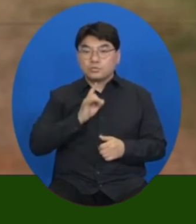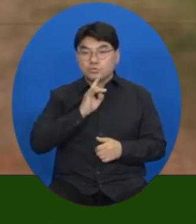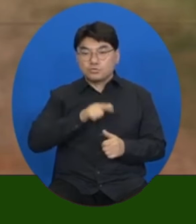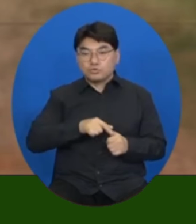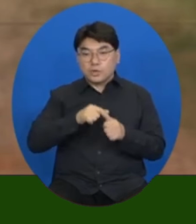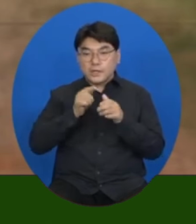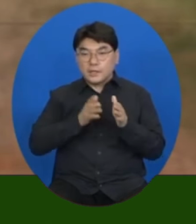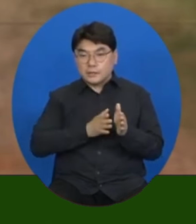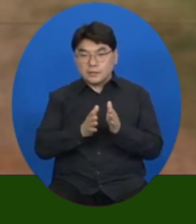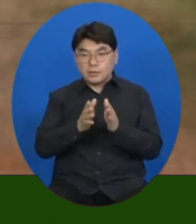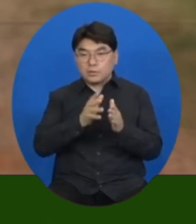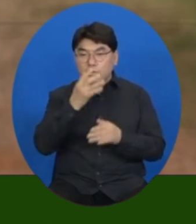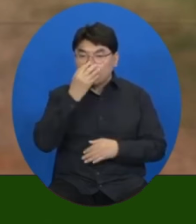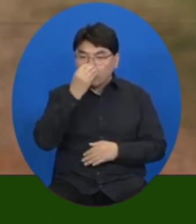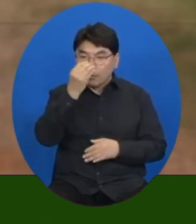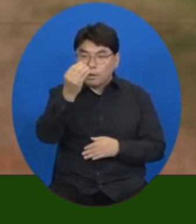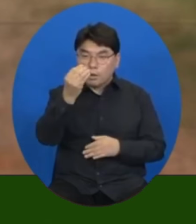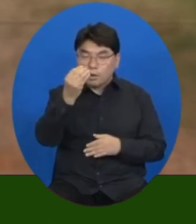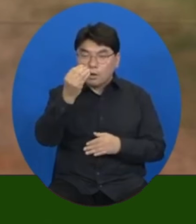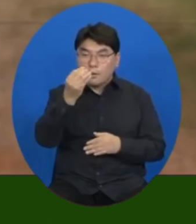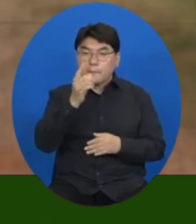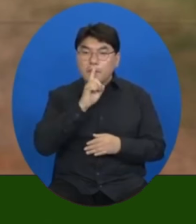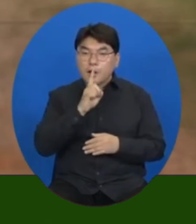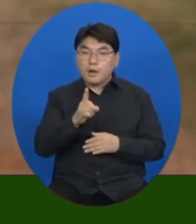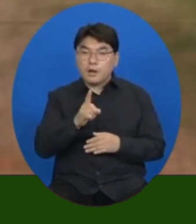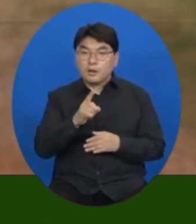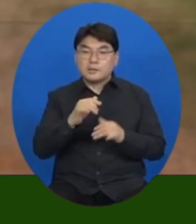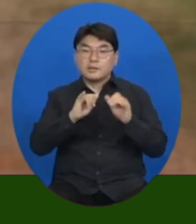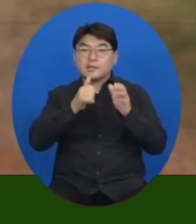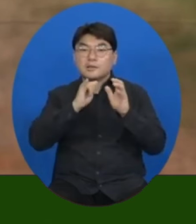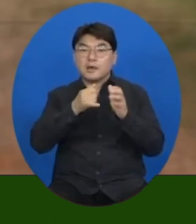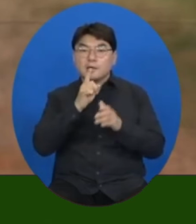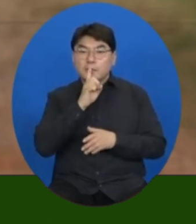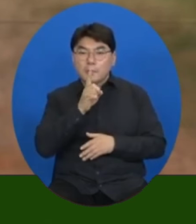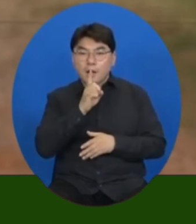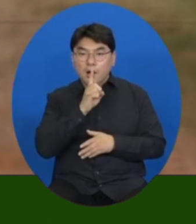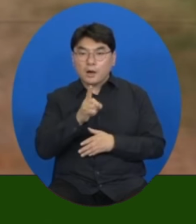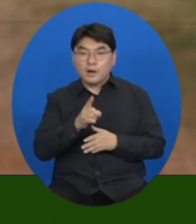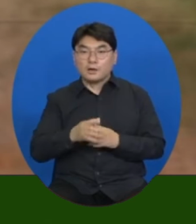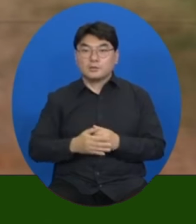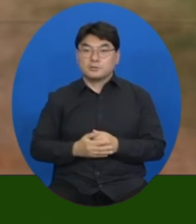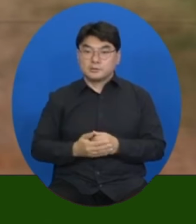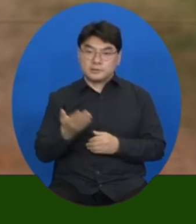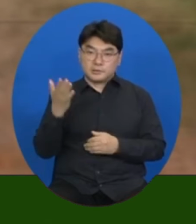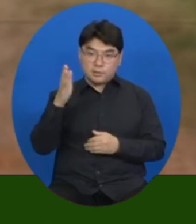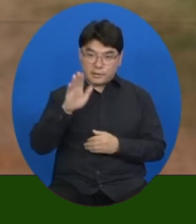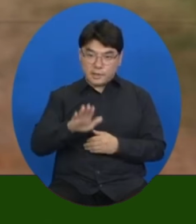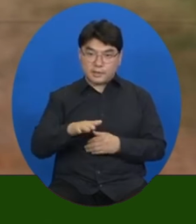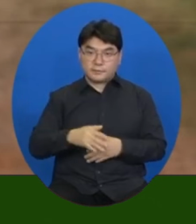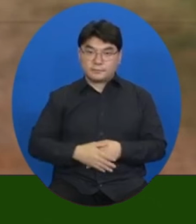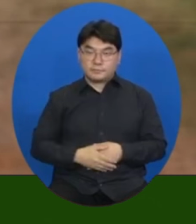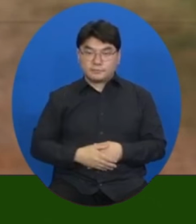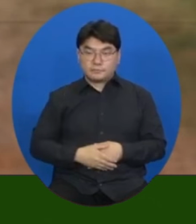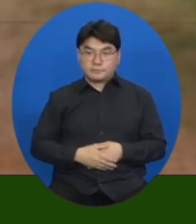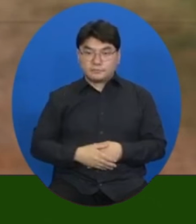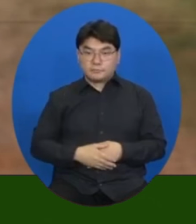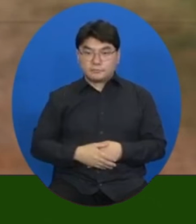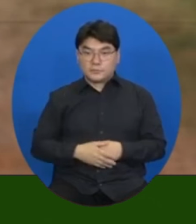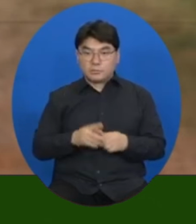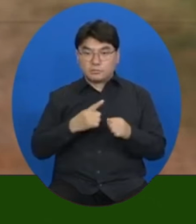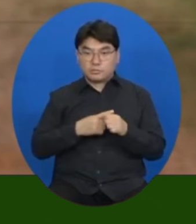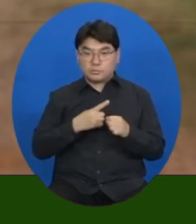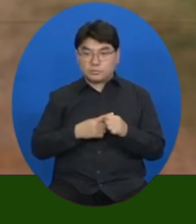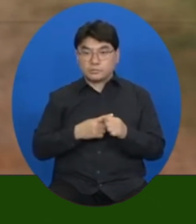오만한 주장이라고 하는 것 이것이 세상의 이야기입니다 자 그런데 석가모니나